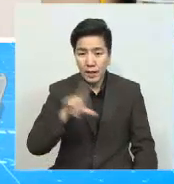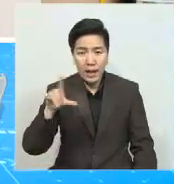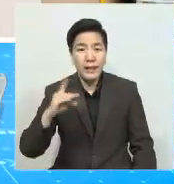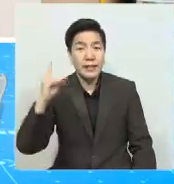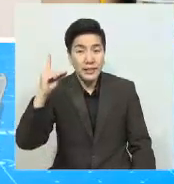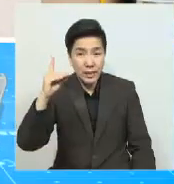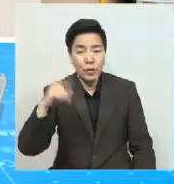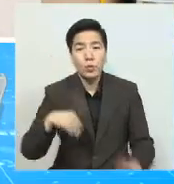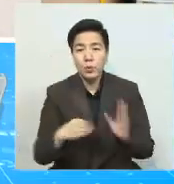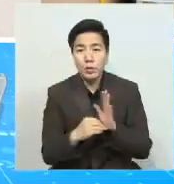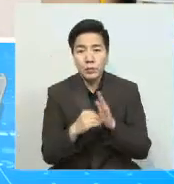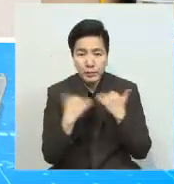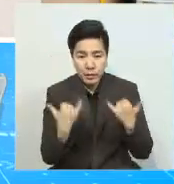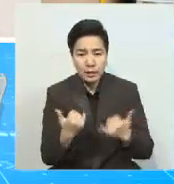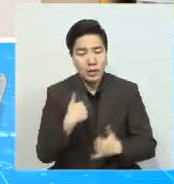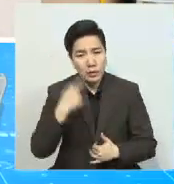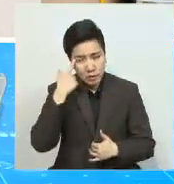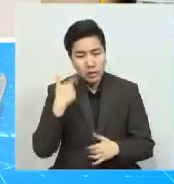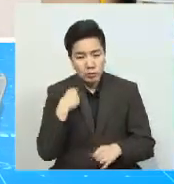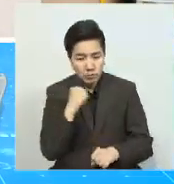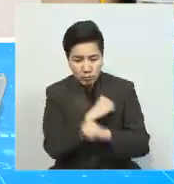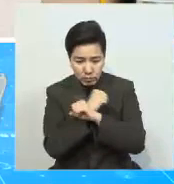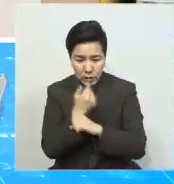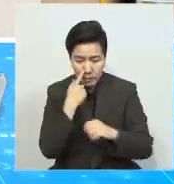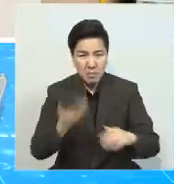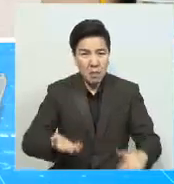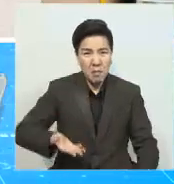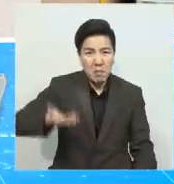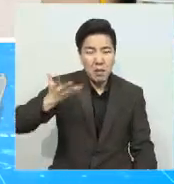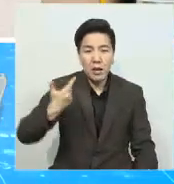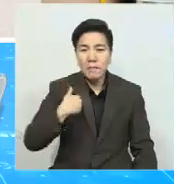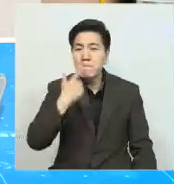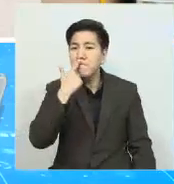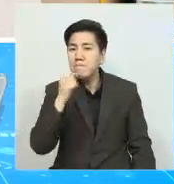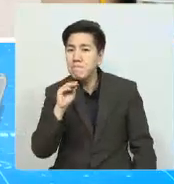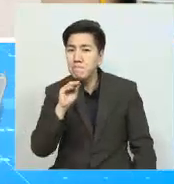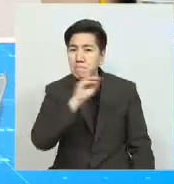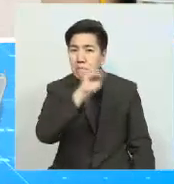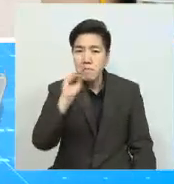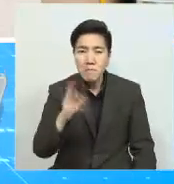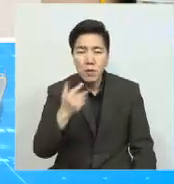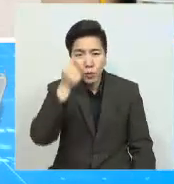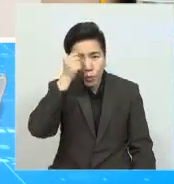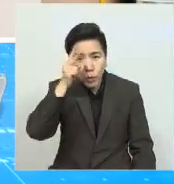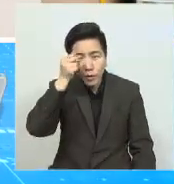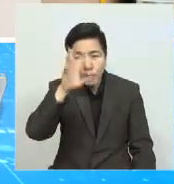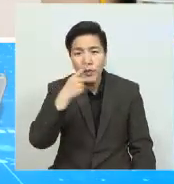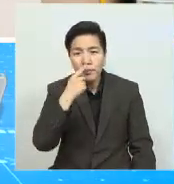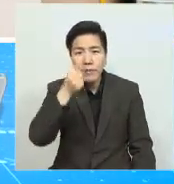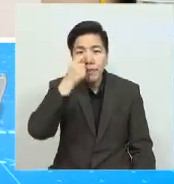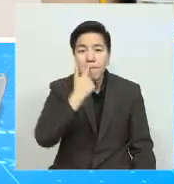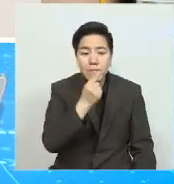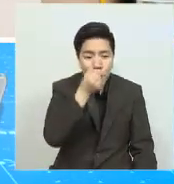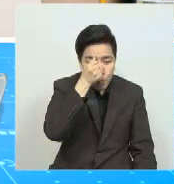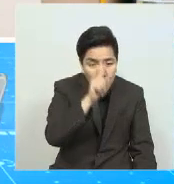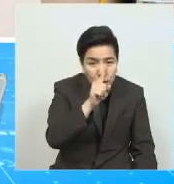ลในกรุงเทพเนี่ยแต่เราก็เอาอยู่นะเขาก็ไม่ขึ้นขนาดแดงติดกัน 2-3 วันนะอย่างมากแดงก็วันหนึ่ง